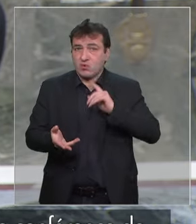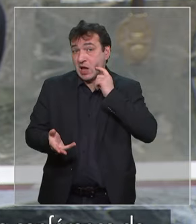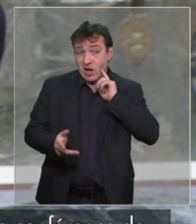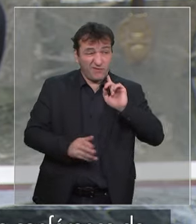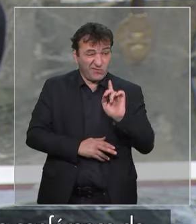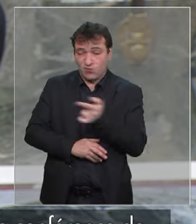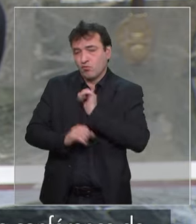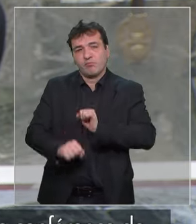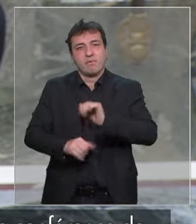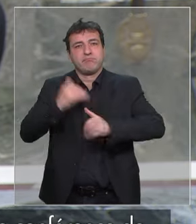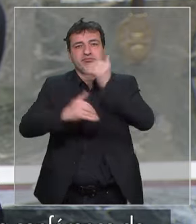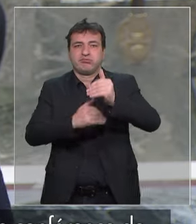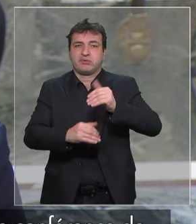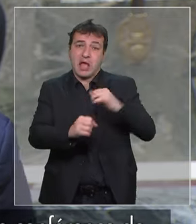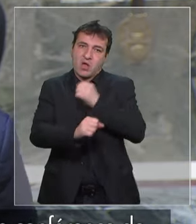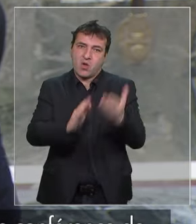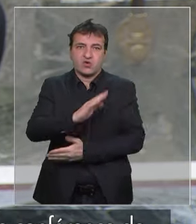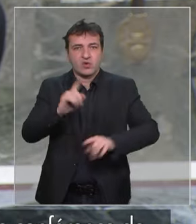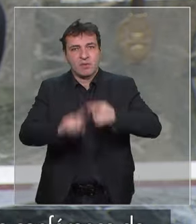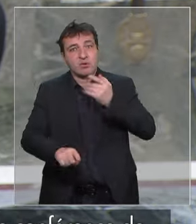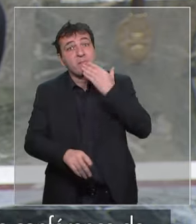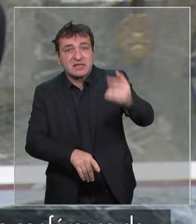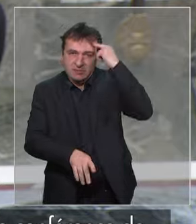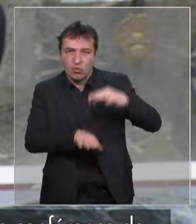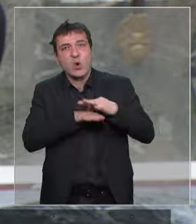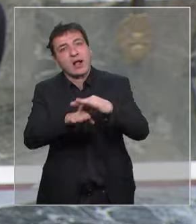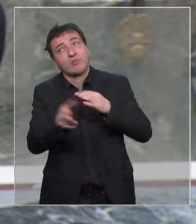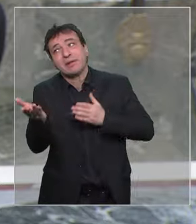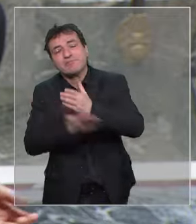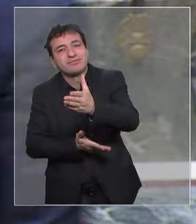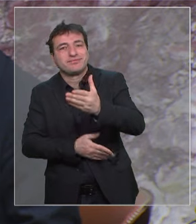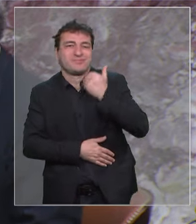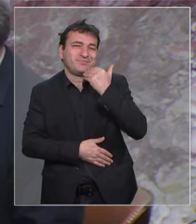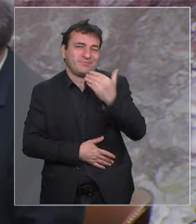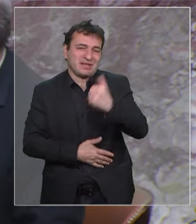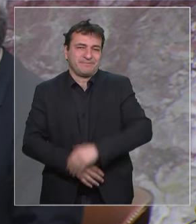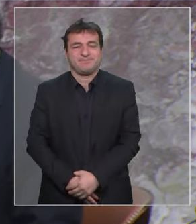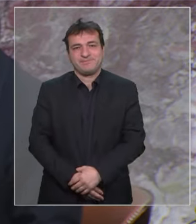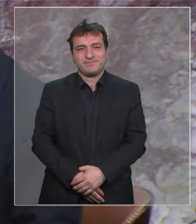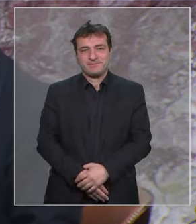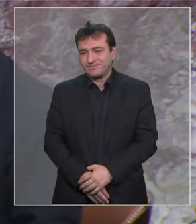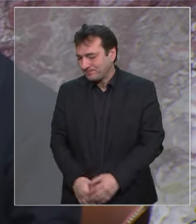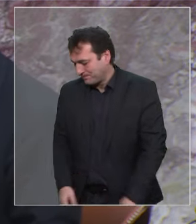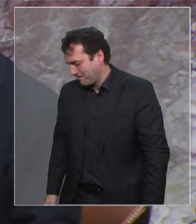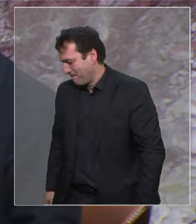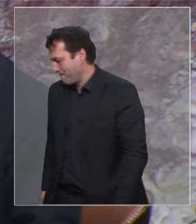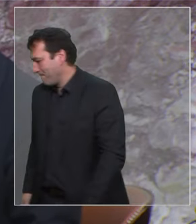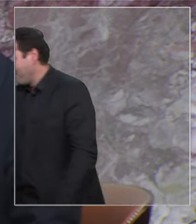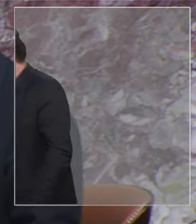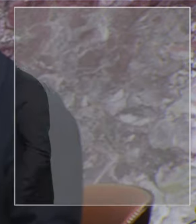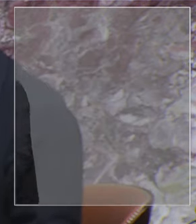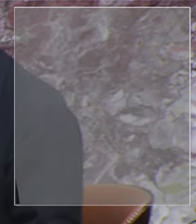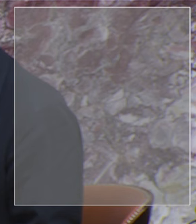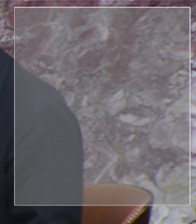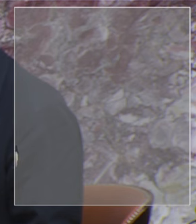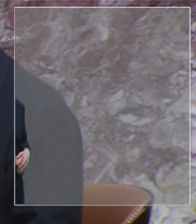absolument fondamental et je vous remercie de nous accompagner dans cette direction. Merci beaucoup, Monsieur le ministre. La parole est à Madame